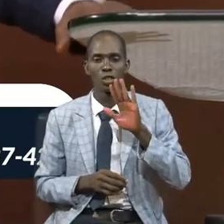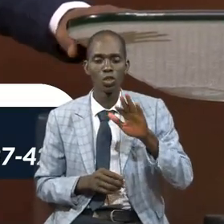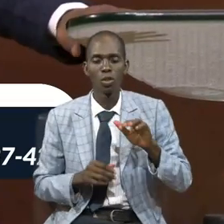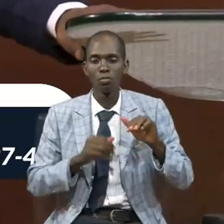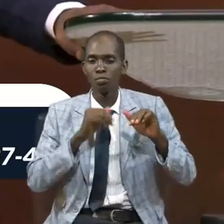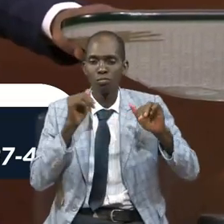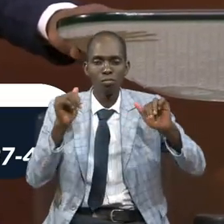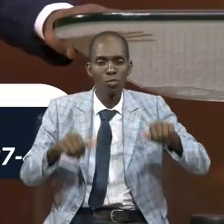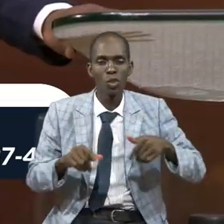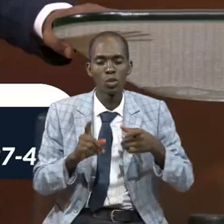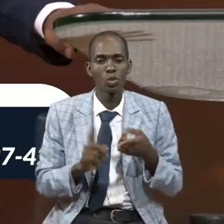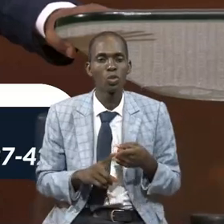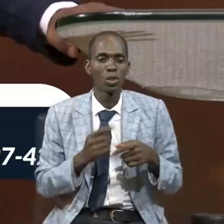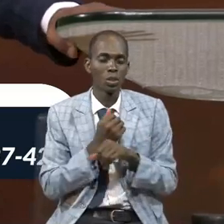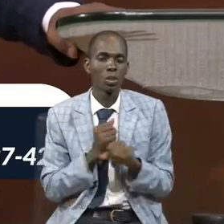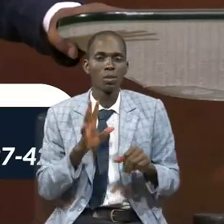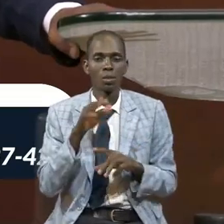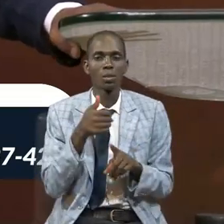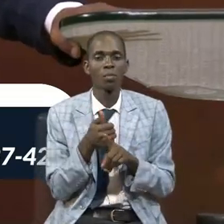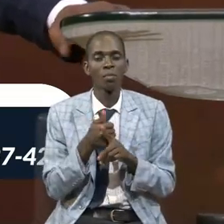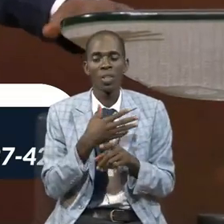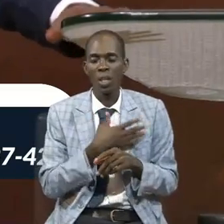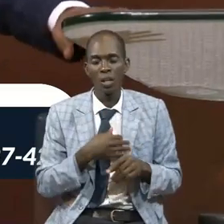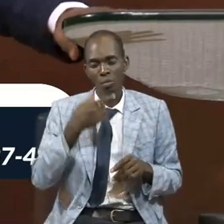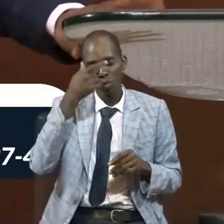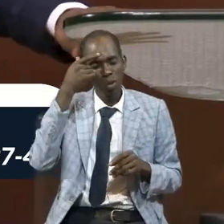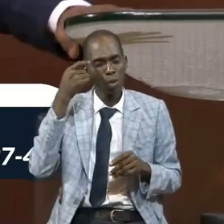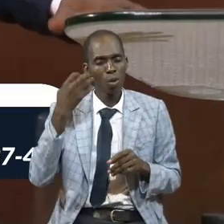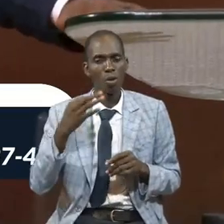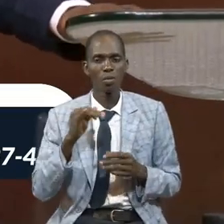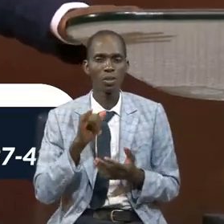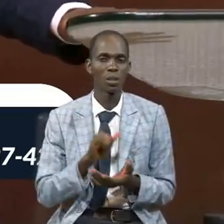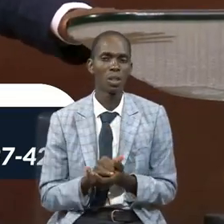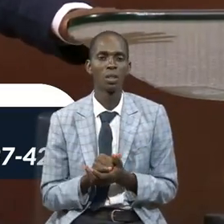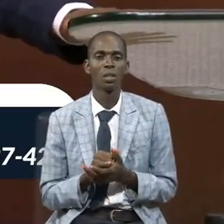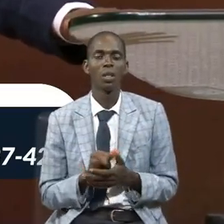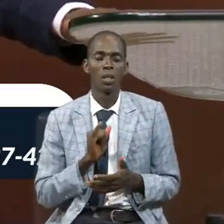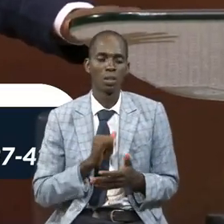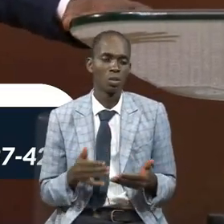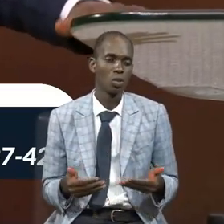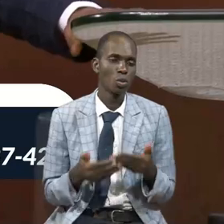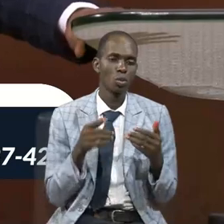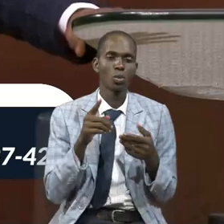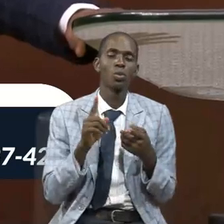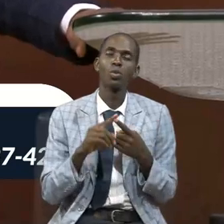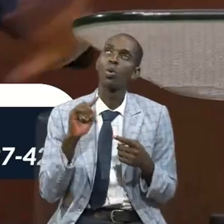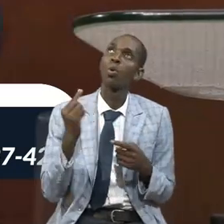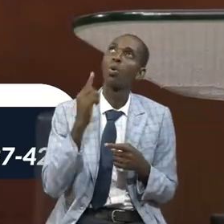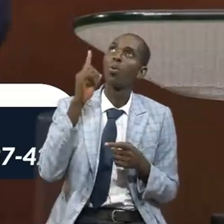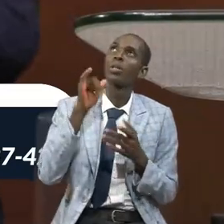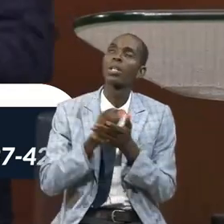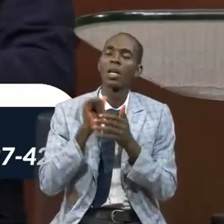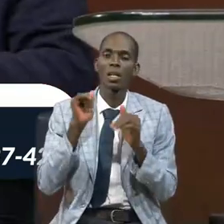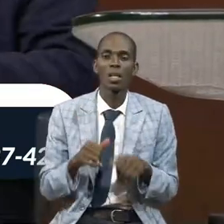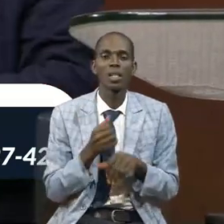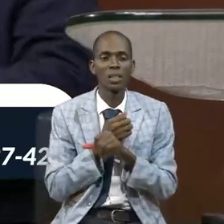Comprendre votre inhabilité à vous sauver. À cause de cela, alors on vous présente